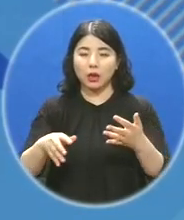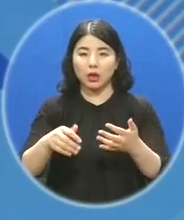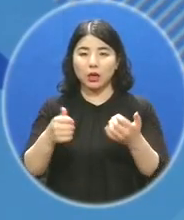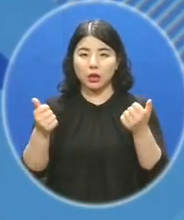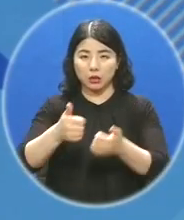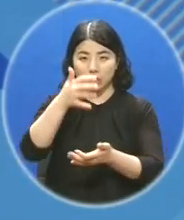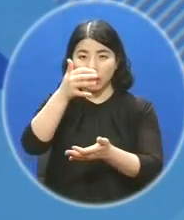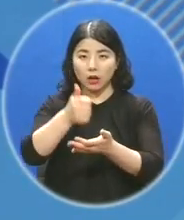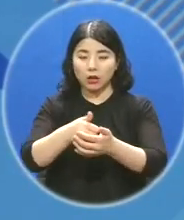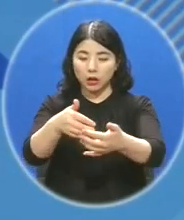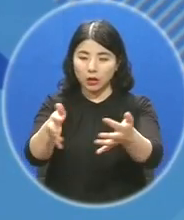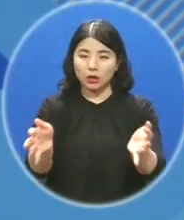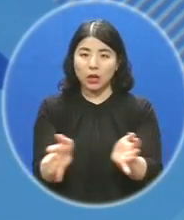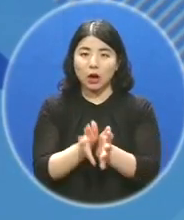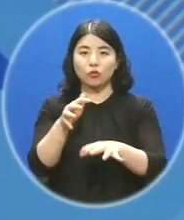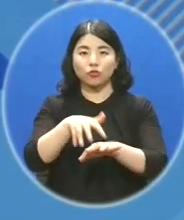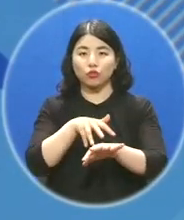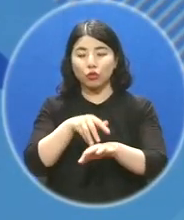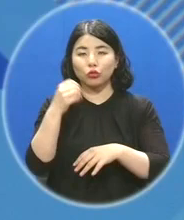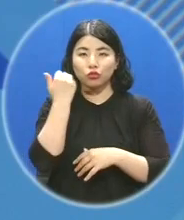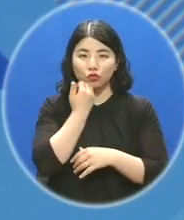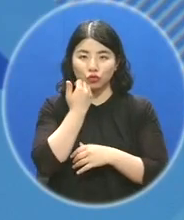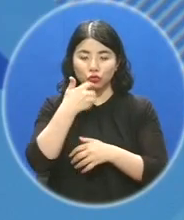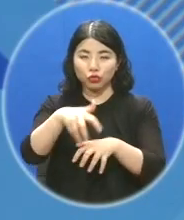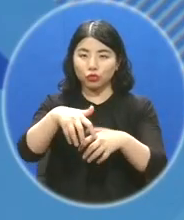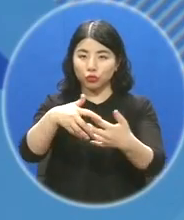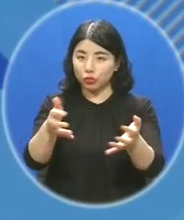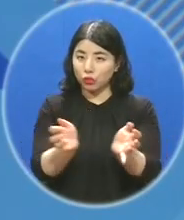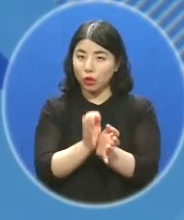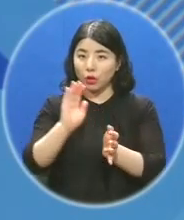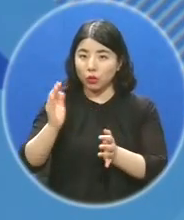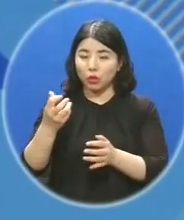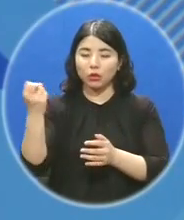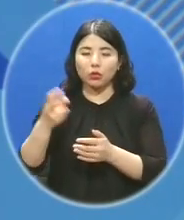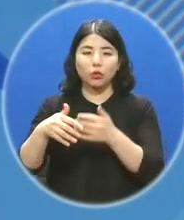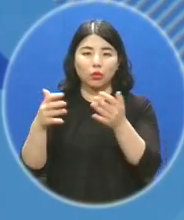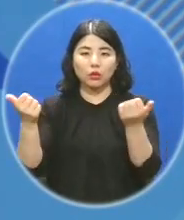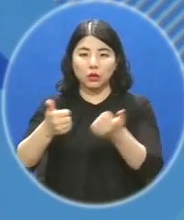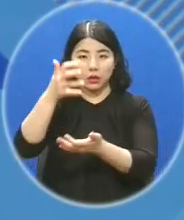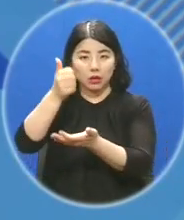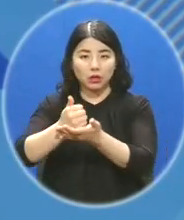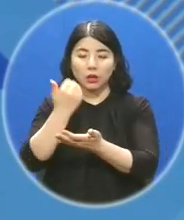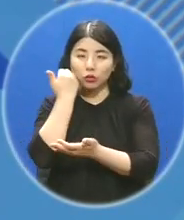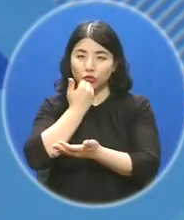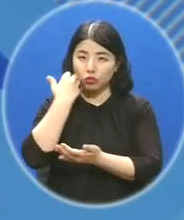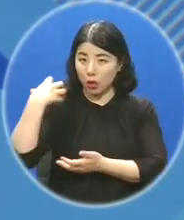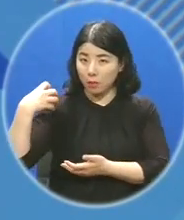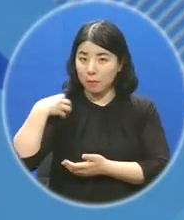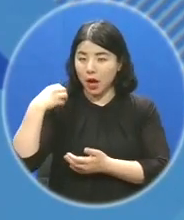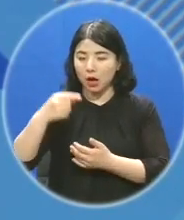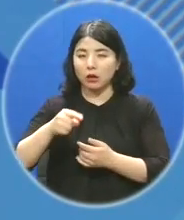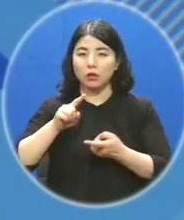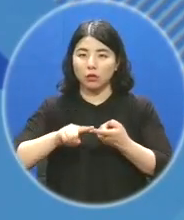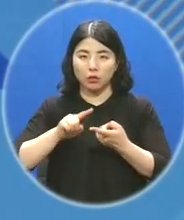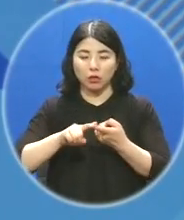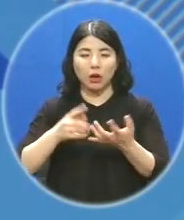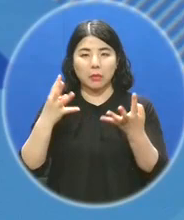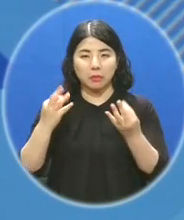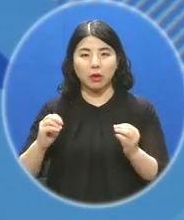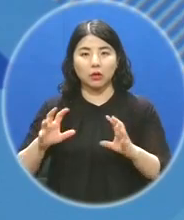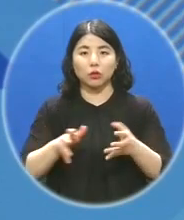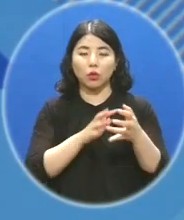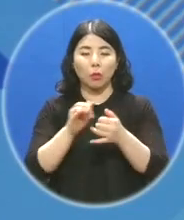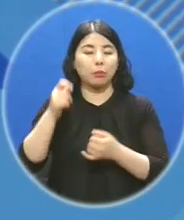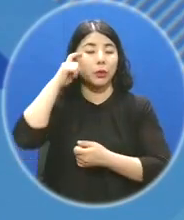어떤 분들을 중심으로 이루어지게 되며 또 의장은 어떤 분이 맡아서 의장직을 수행해 갈지 지금 많은 도민